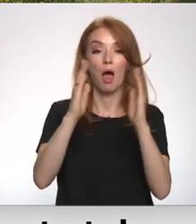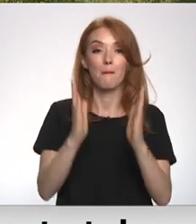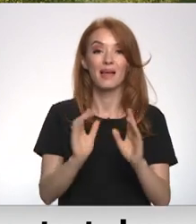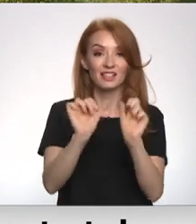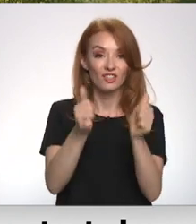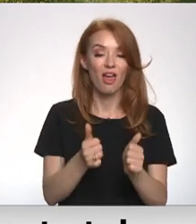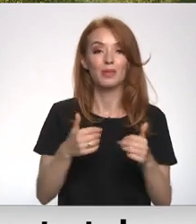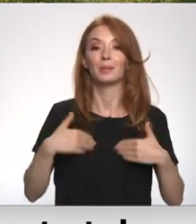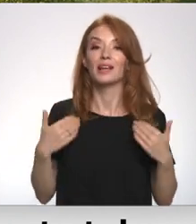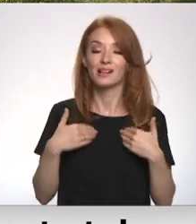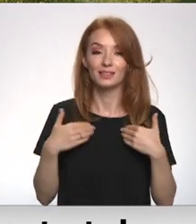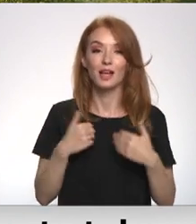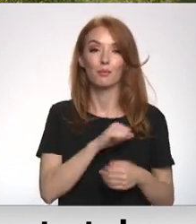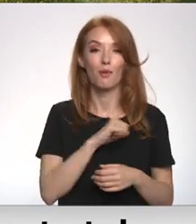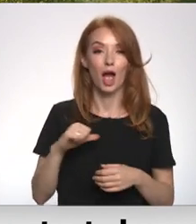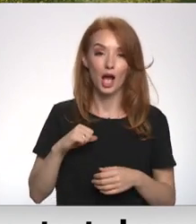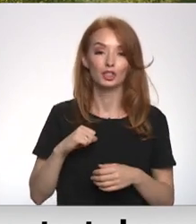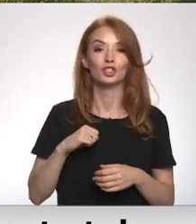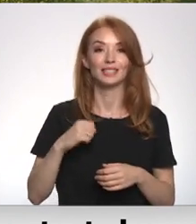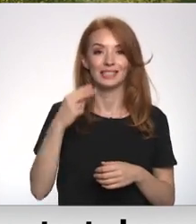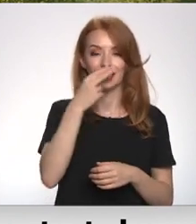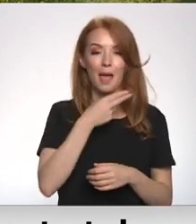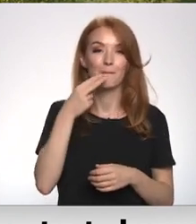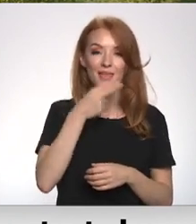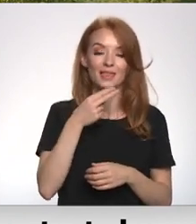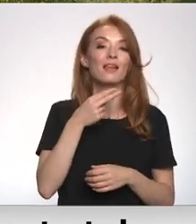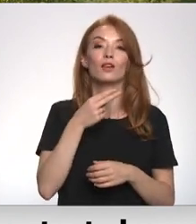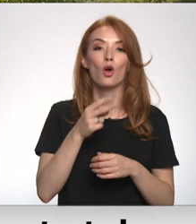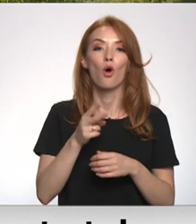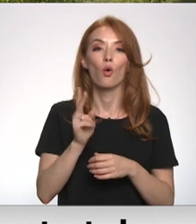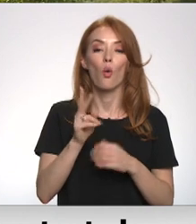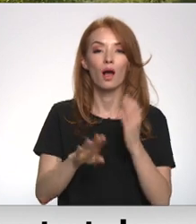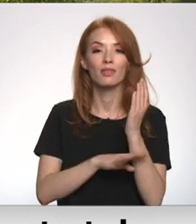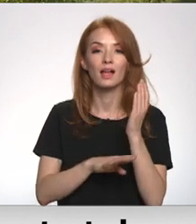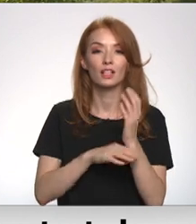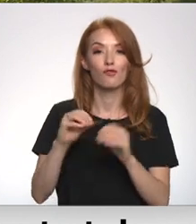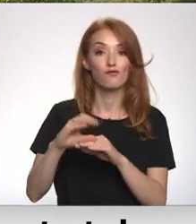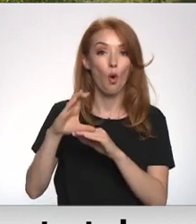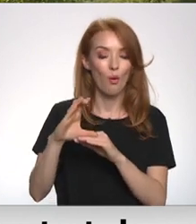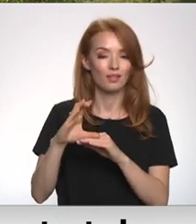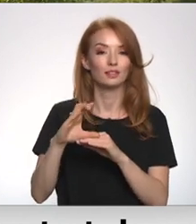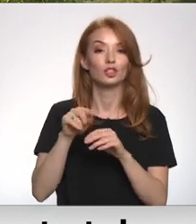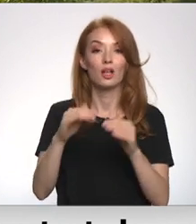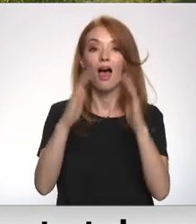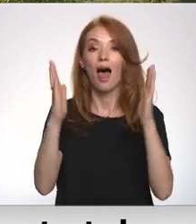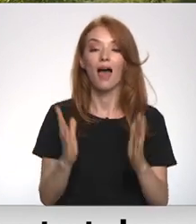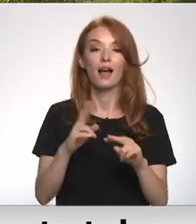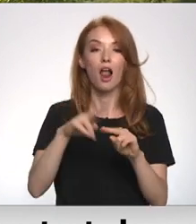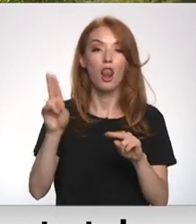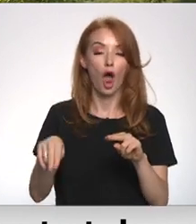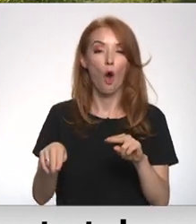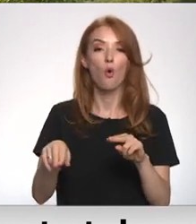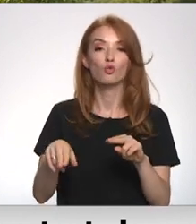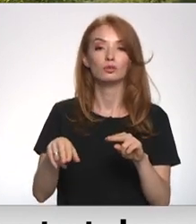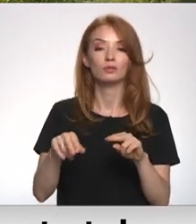visvairāk priecājas tieši paši likteņdārza saimnieki jeb kokneses fonds, jo šī ēka ļaus likteņdārzam funkcionēt